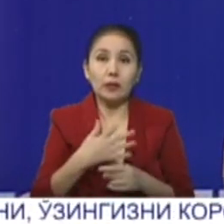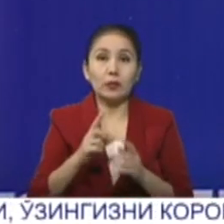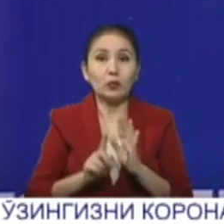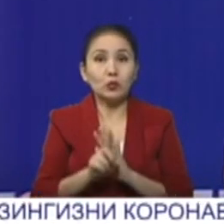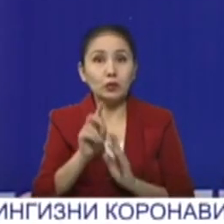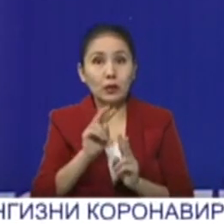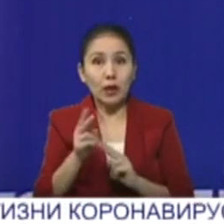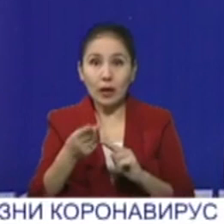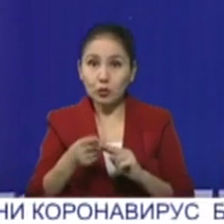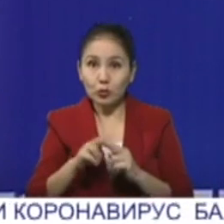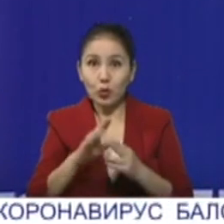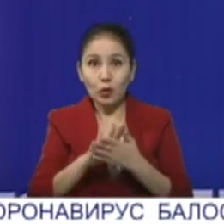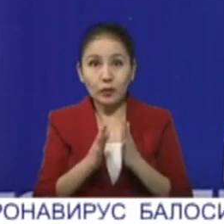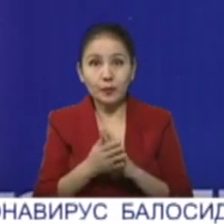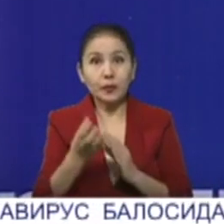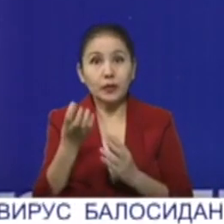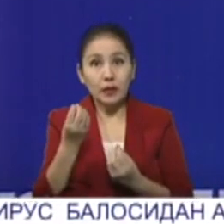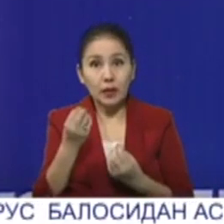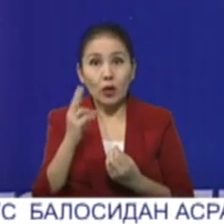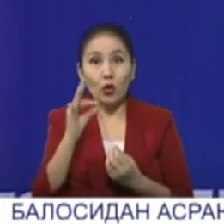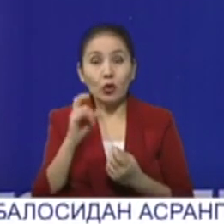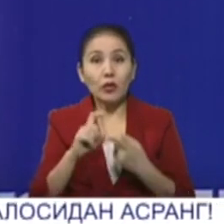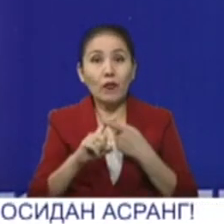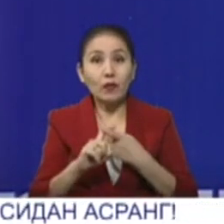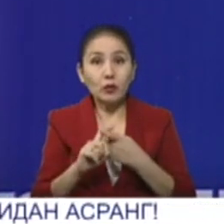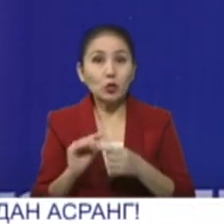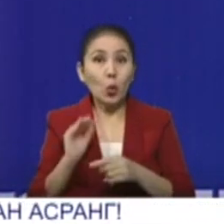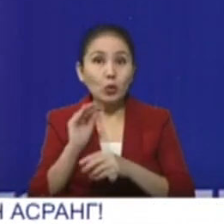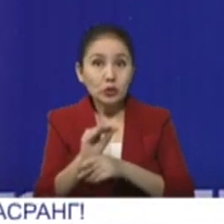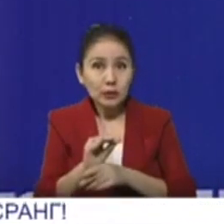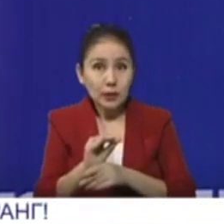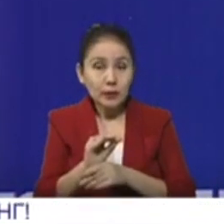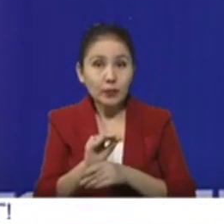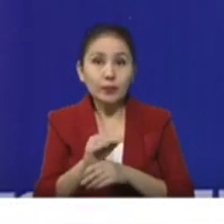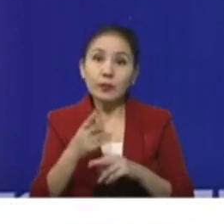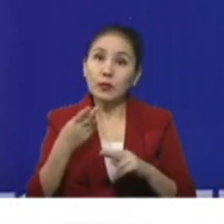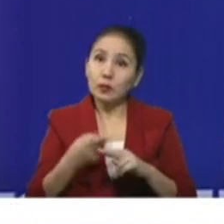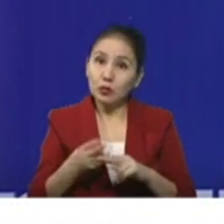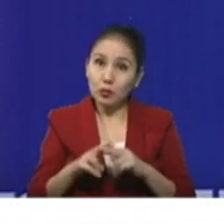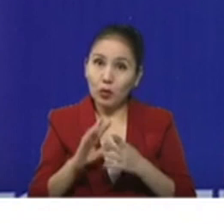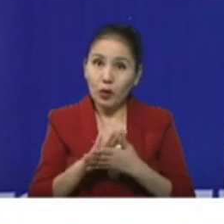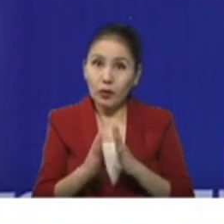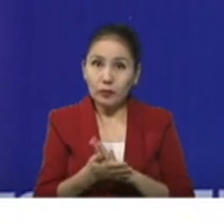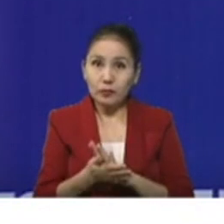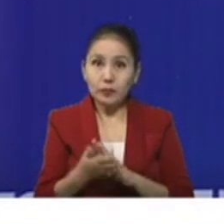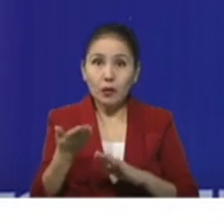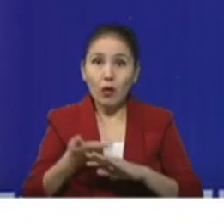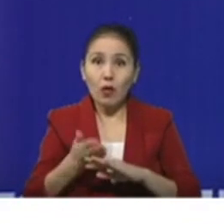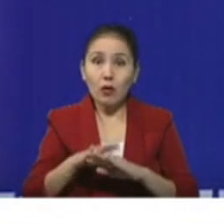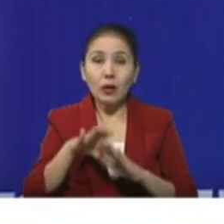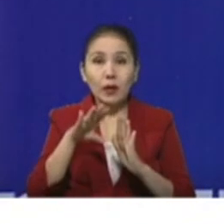Agar ushbu holatga yana koronavirus infeksiyasi qo'shiladigan bo'lsa, ushbu holat